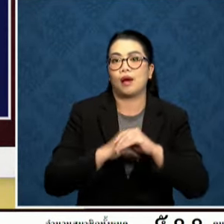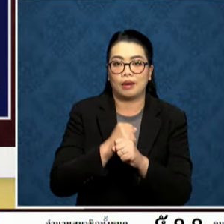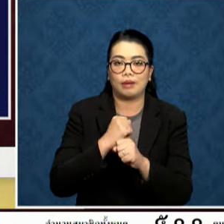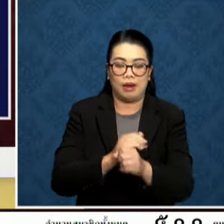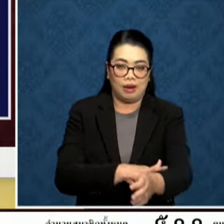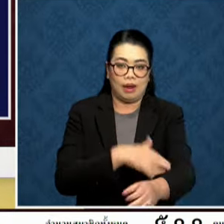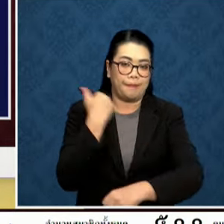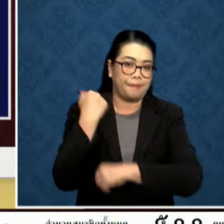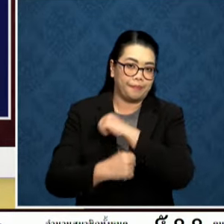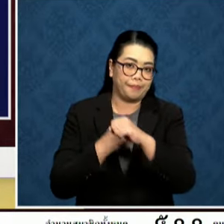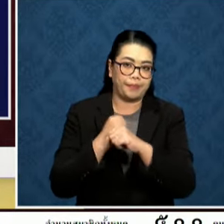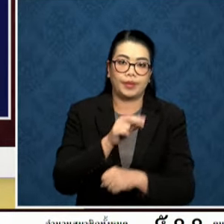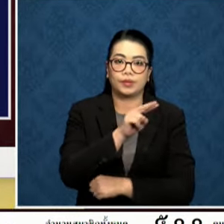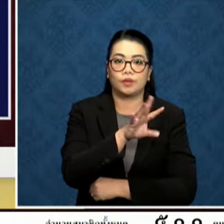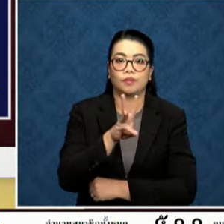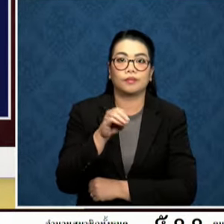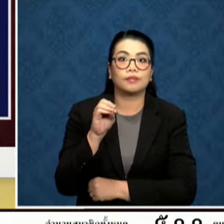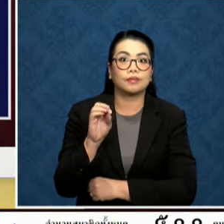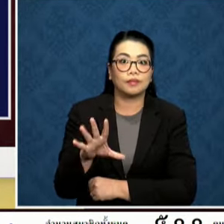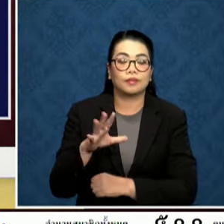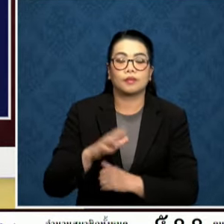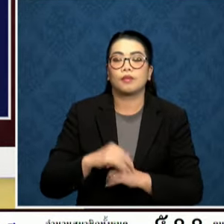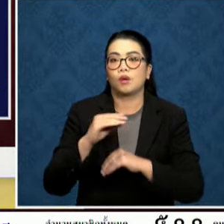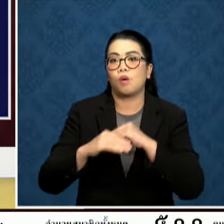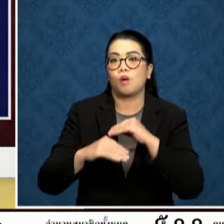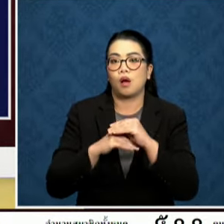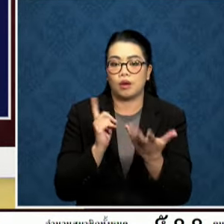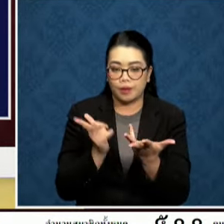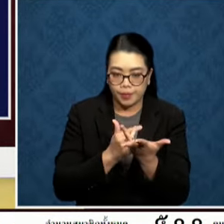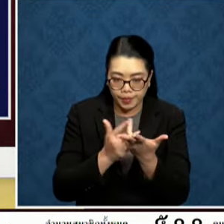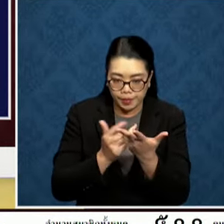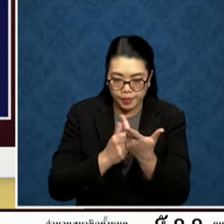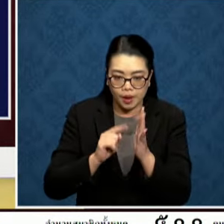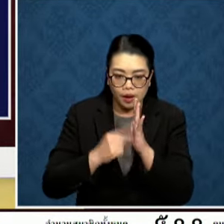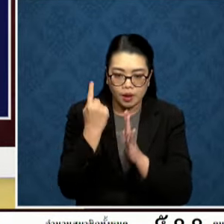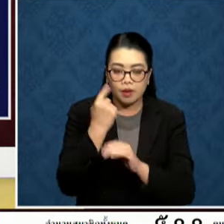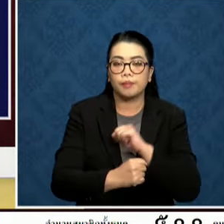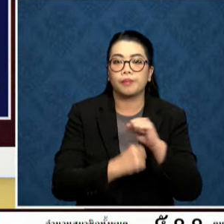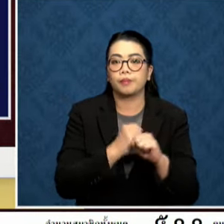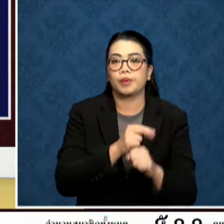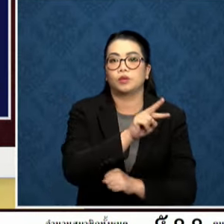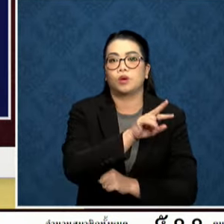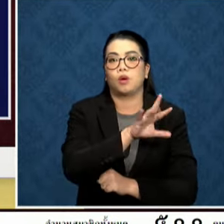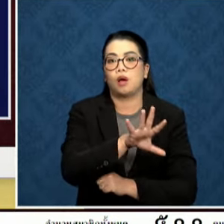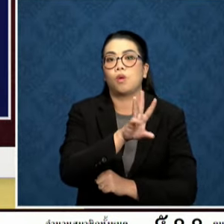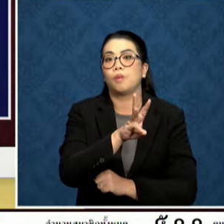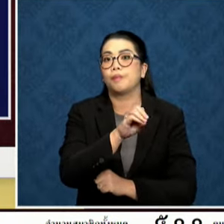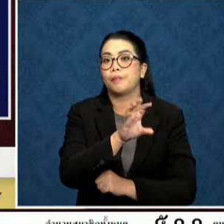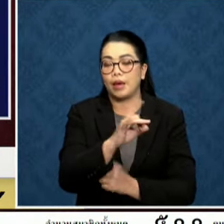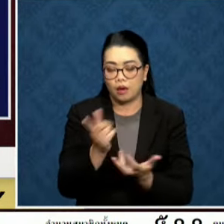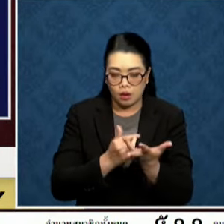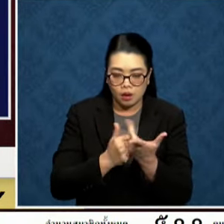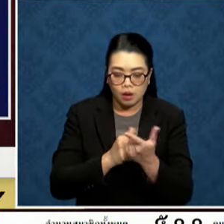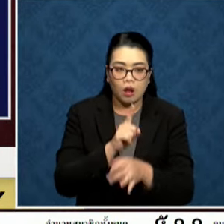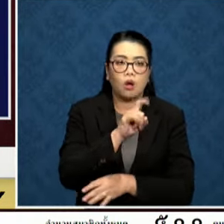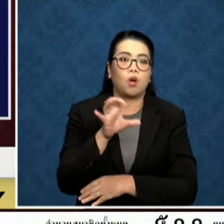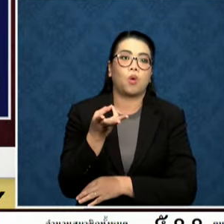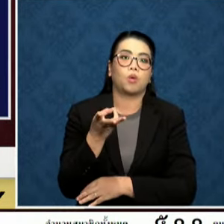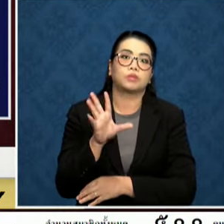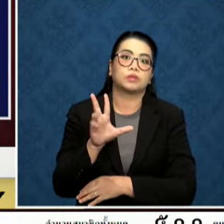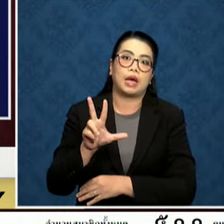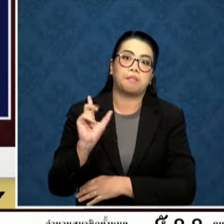2565ดังนั้นเนี่ยเรานับเฉพาะโครงการที่เริ่มต้นทำในปี2568มีแค่ 163